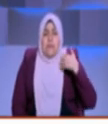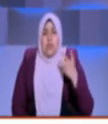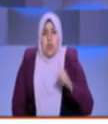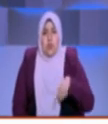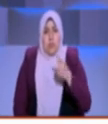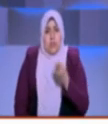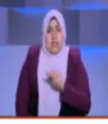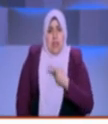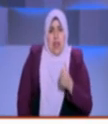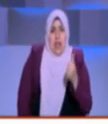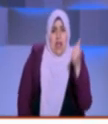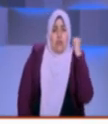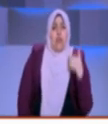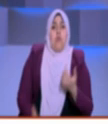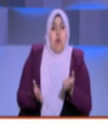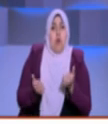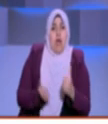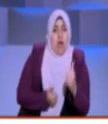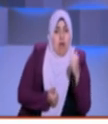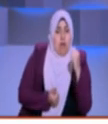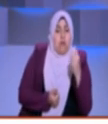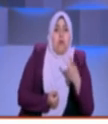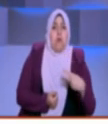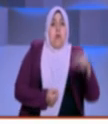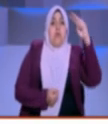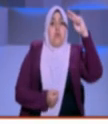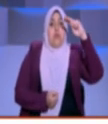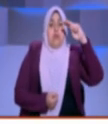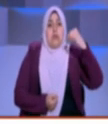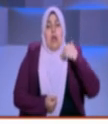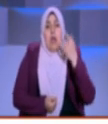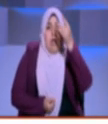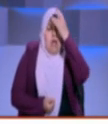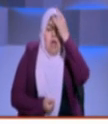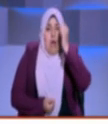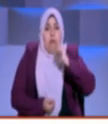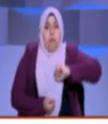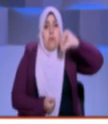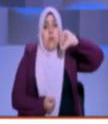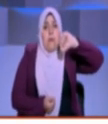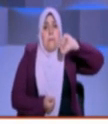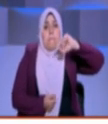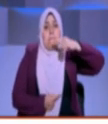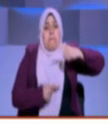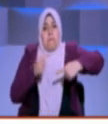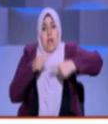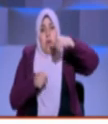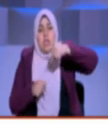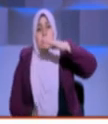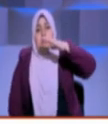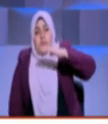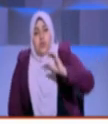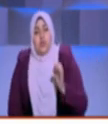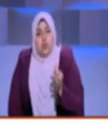الأربعاء بالارتفاع مرة أخرى على غير المعتاد أو على غير